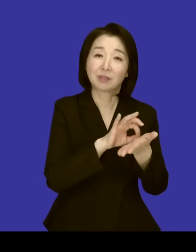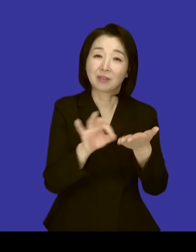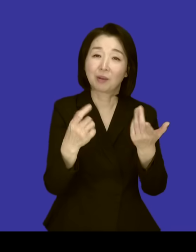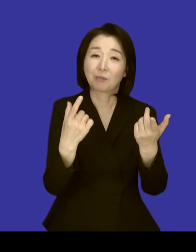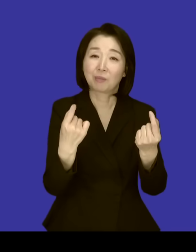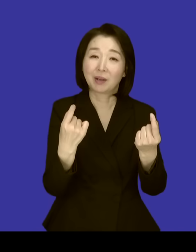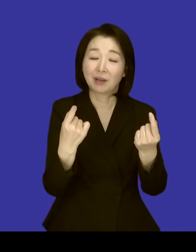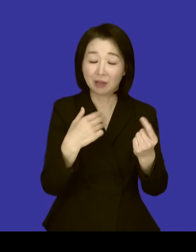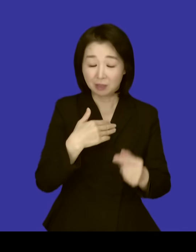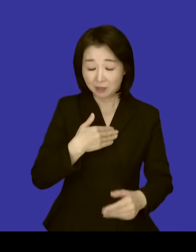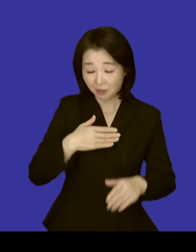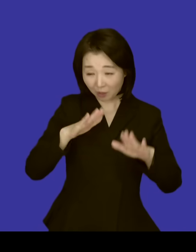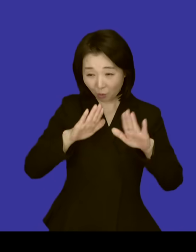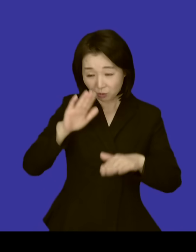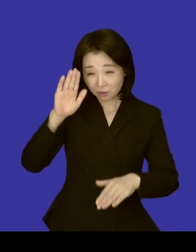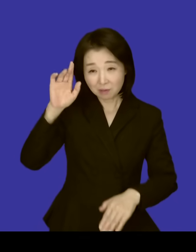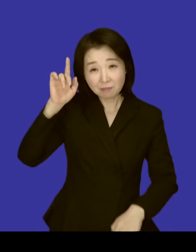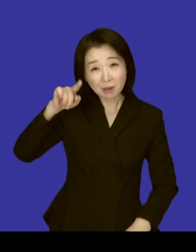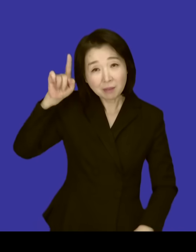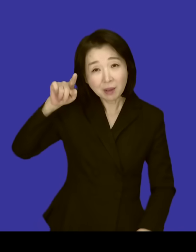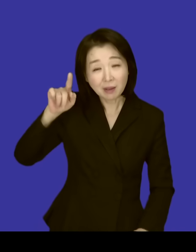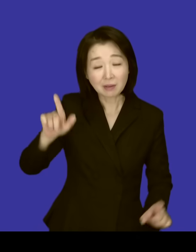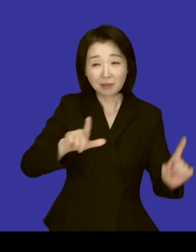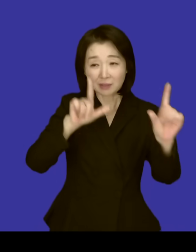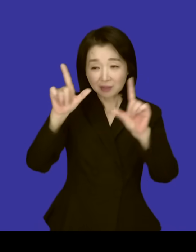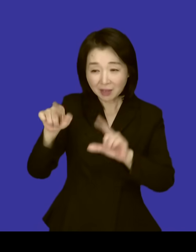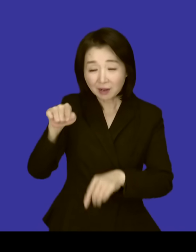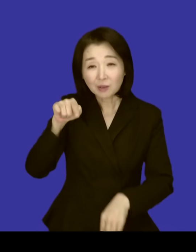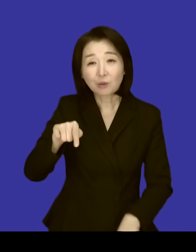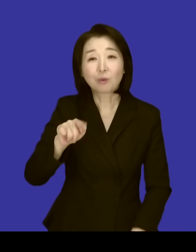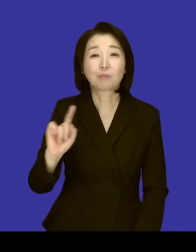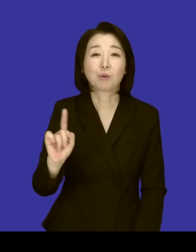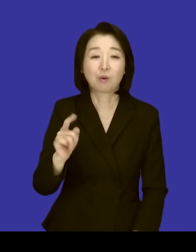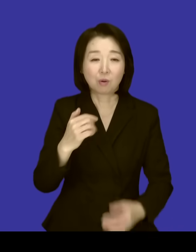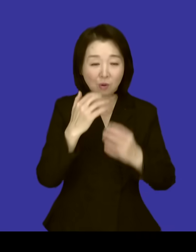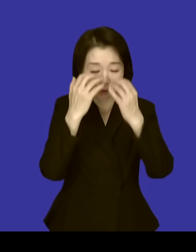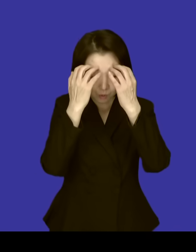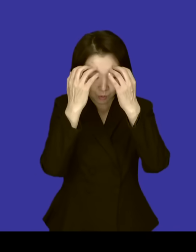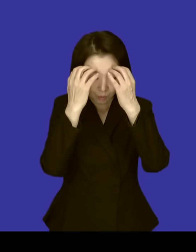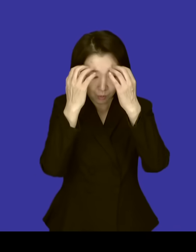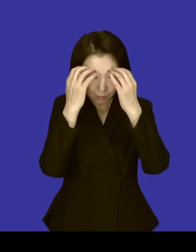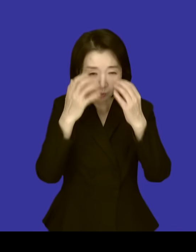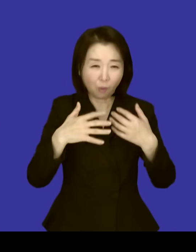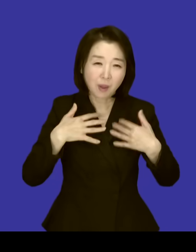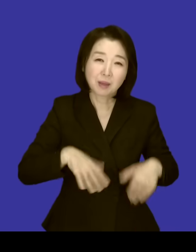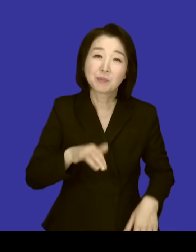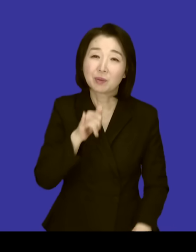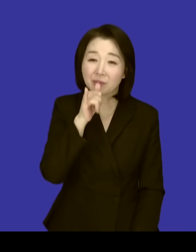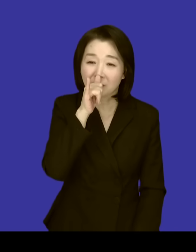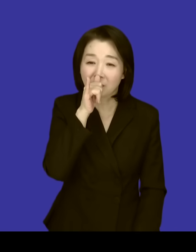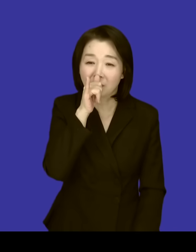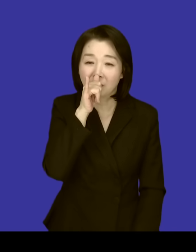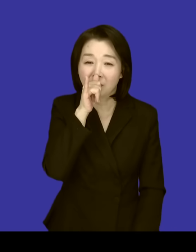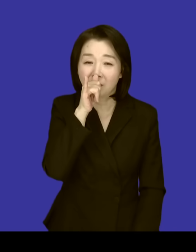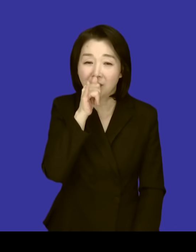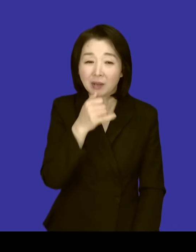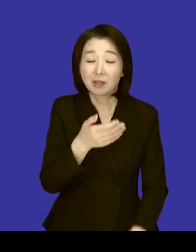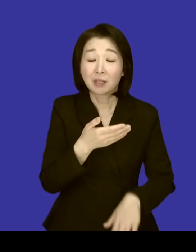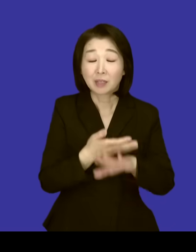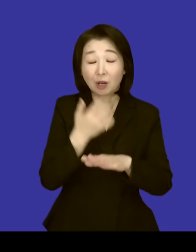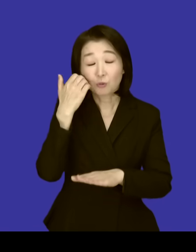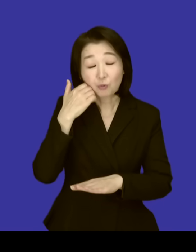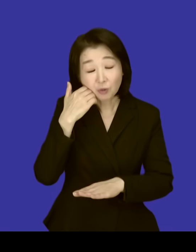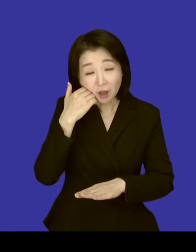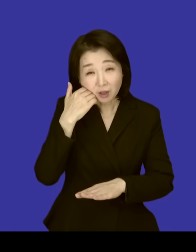들어서 내가 오늘 하루하루 살아가는 이 삶들이 정말 고통스럽고 지칠 때도 있지만 다른 누군가에게